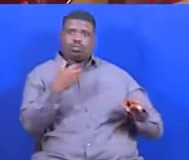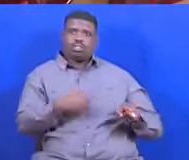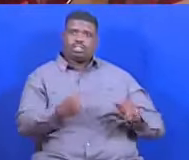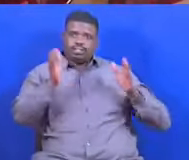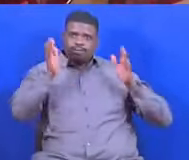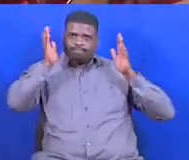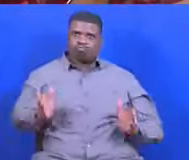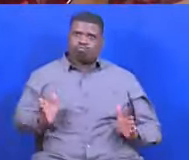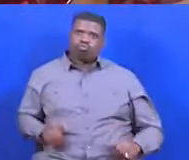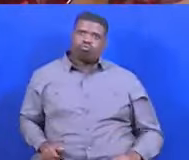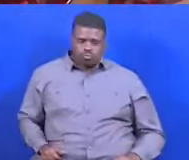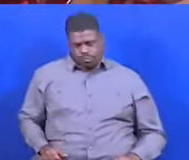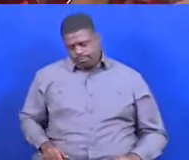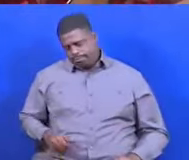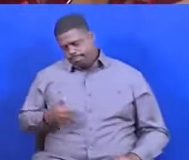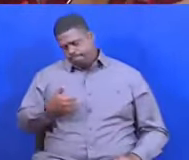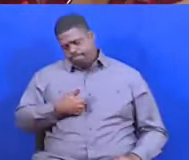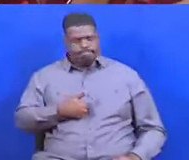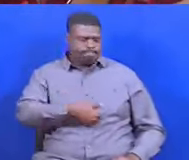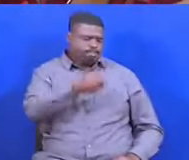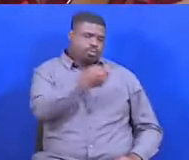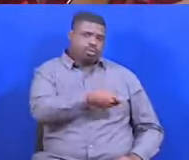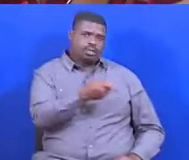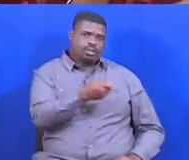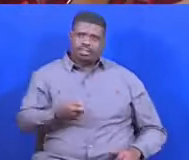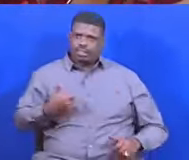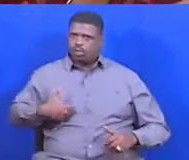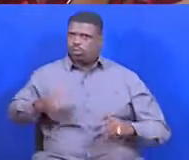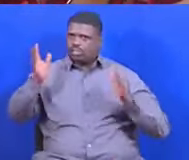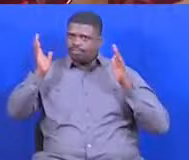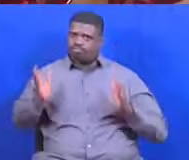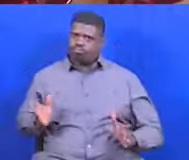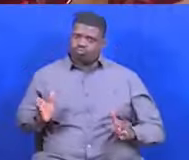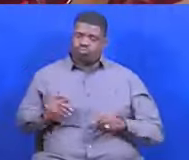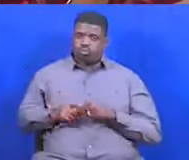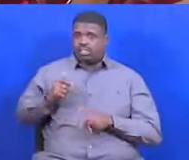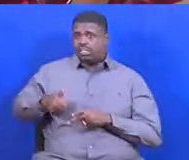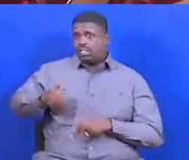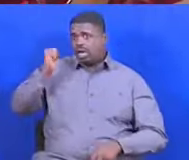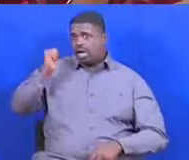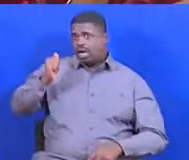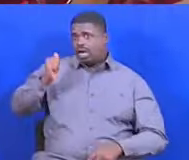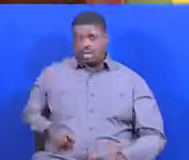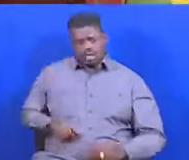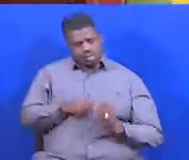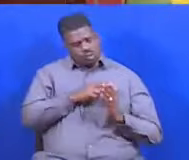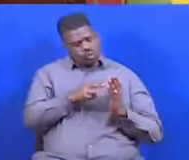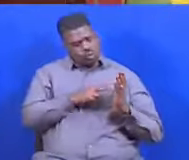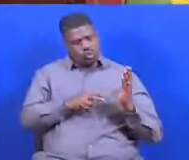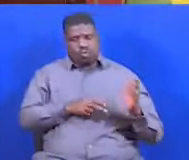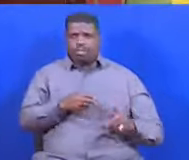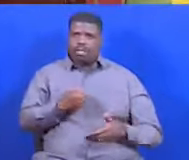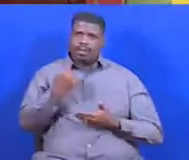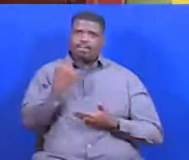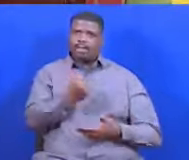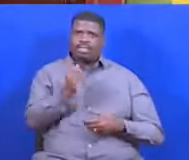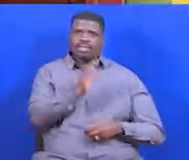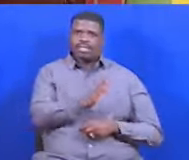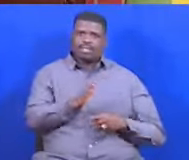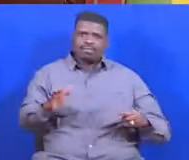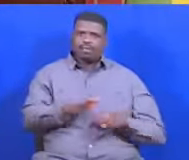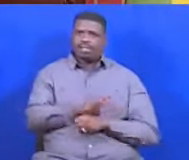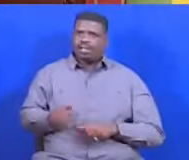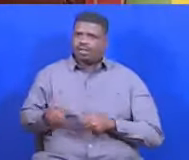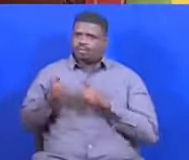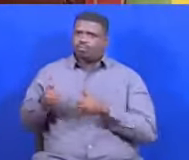Spika, nimpongeze sana Mheshimiwa Waziri Mkuu. Jana ametusomea bajeti yake, imejaa